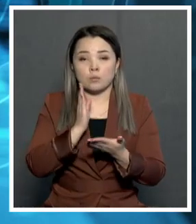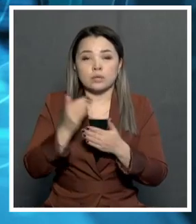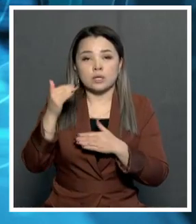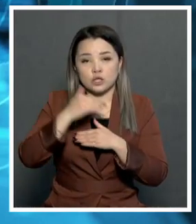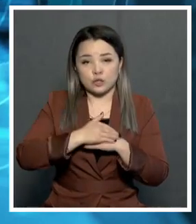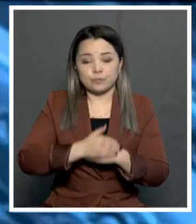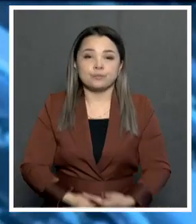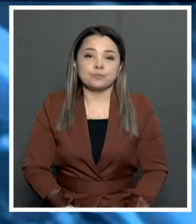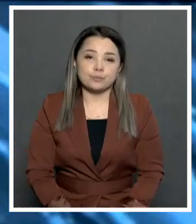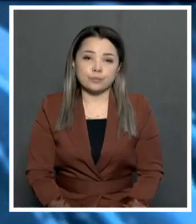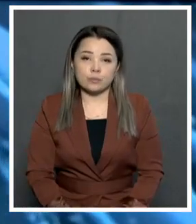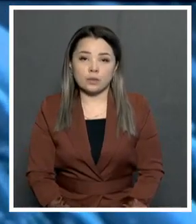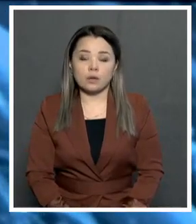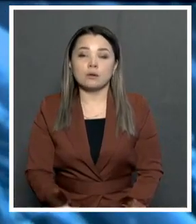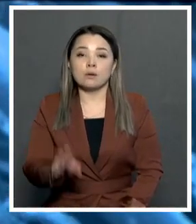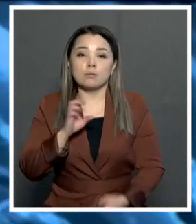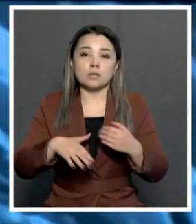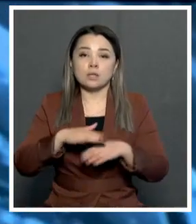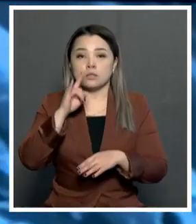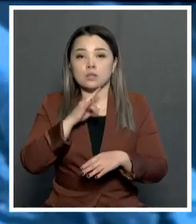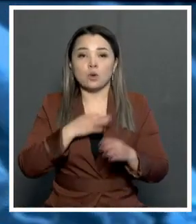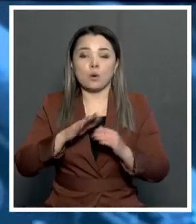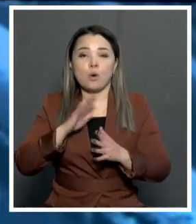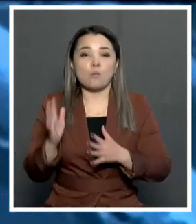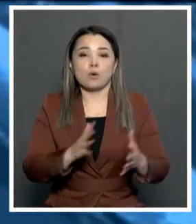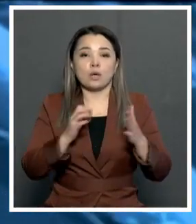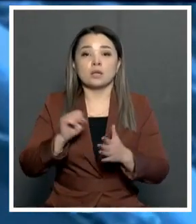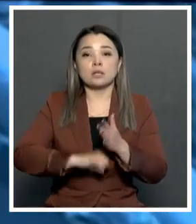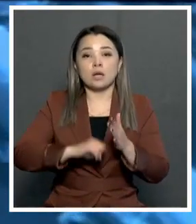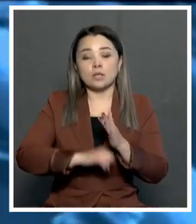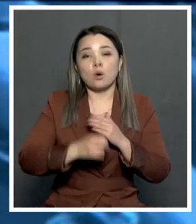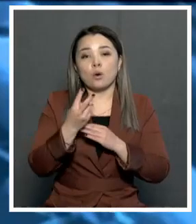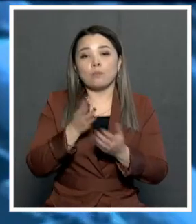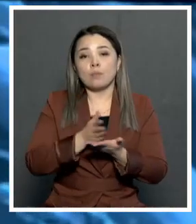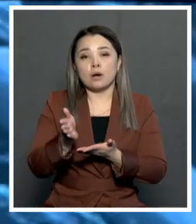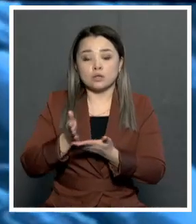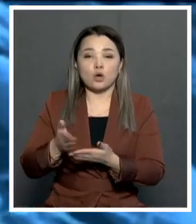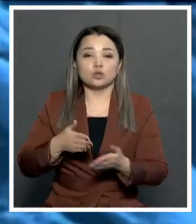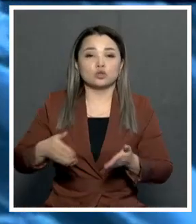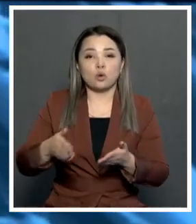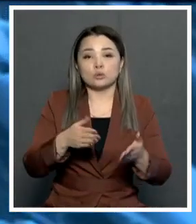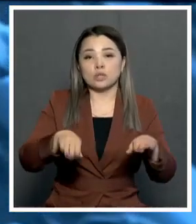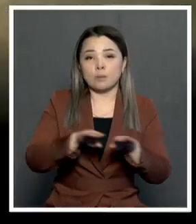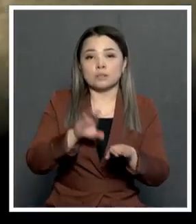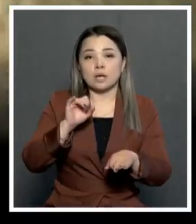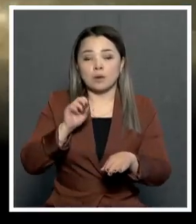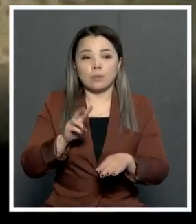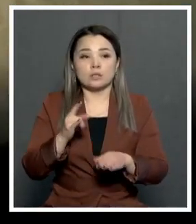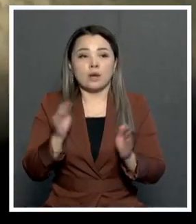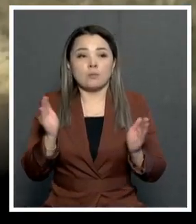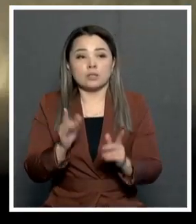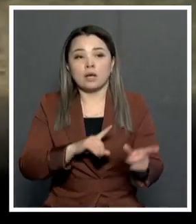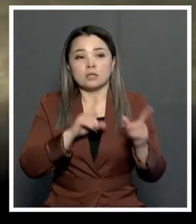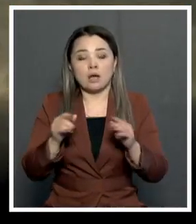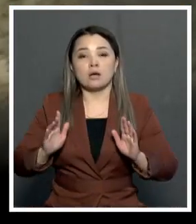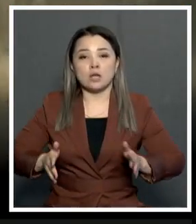кешке. Батыс Қазақстан облысында боранның салдарынан 12 бағыт бойынша жол жабылды. Сырма ауданында кішкентай баласын алып,